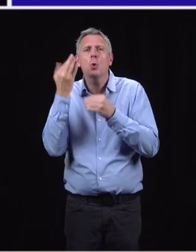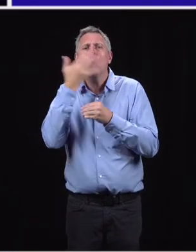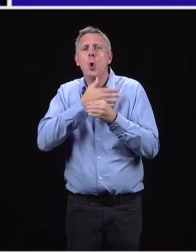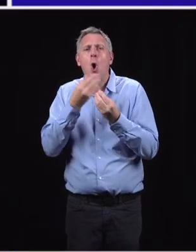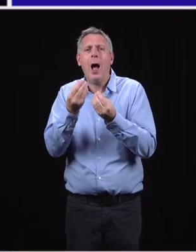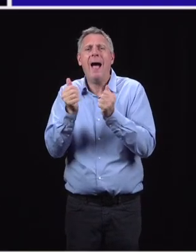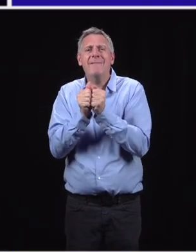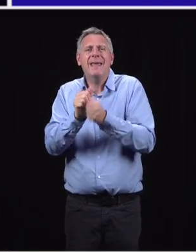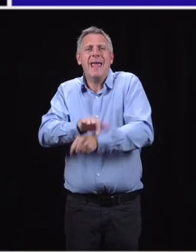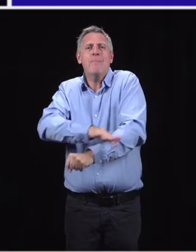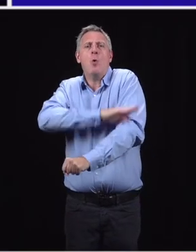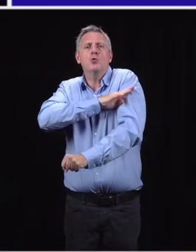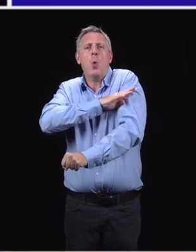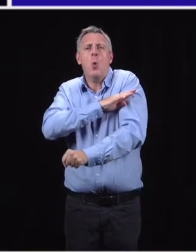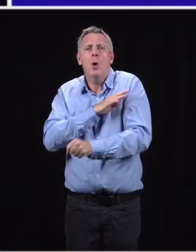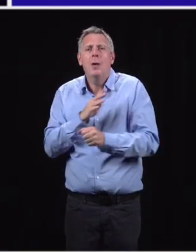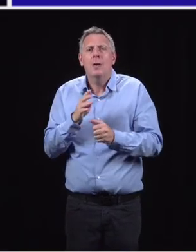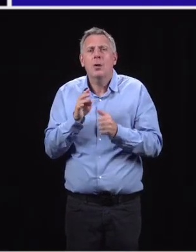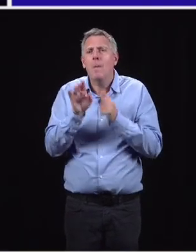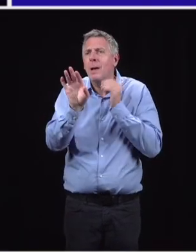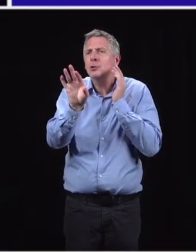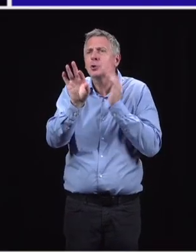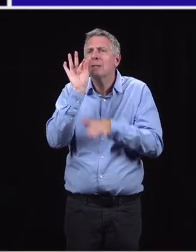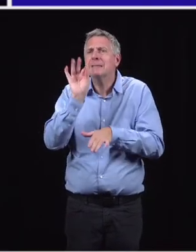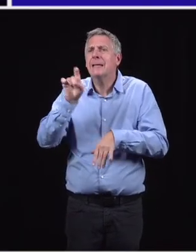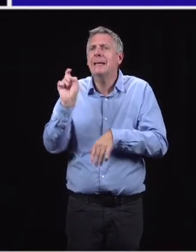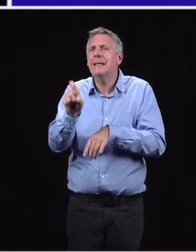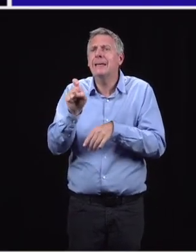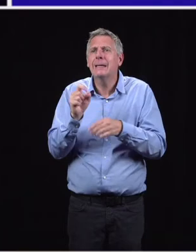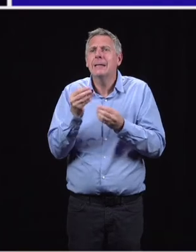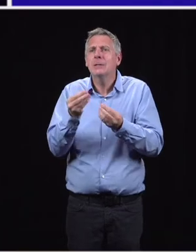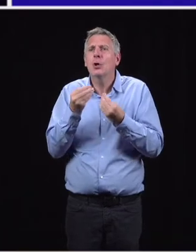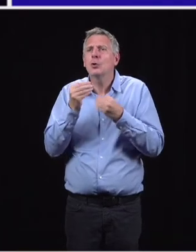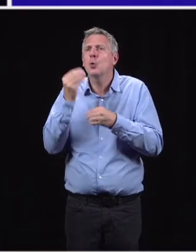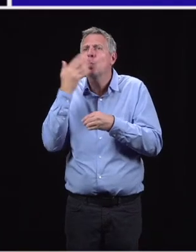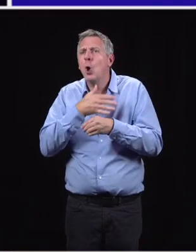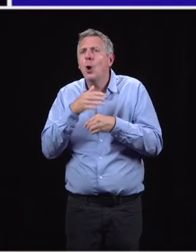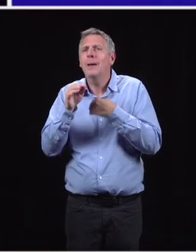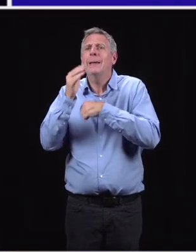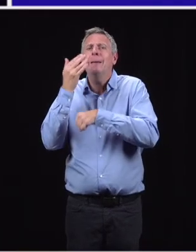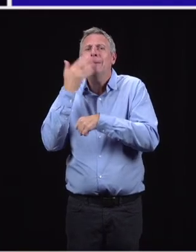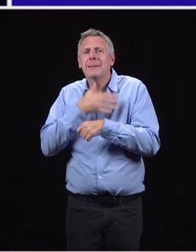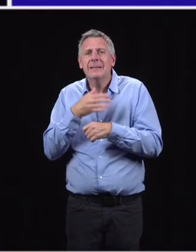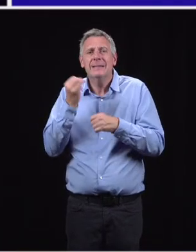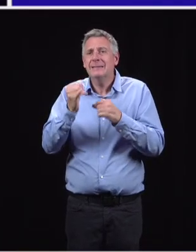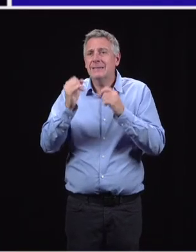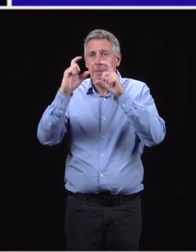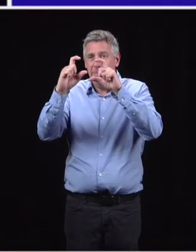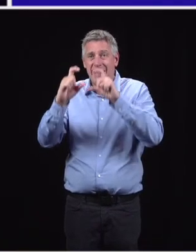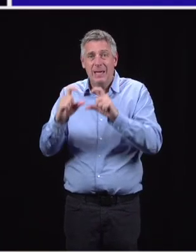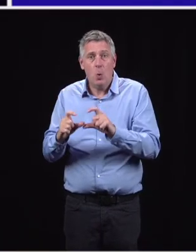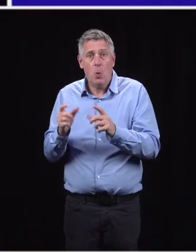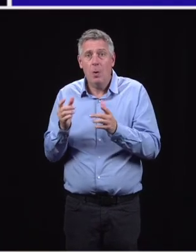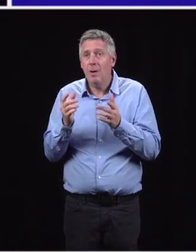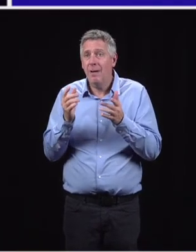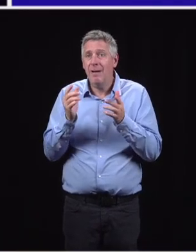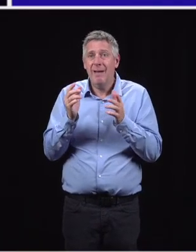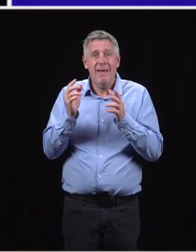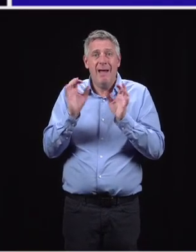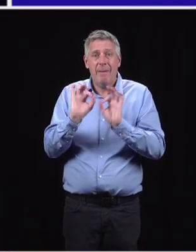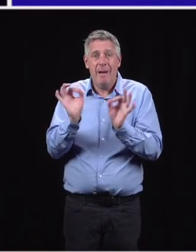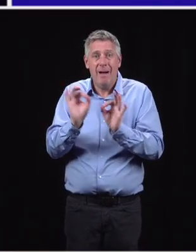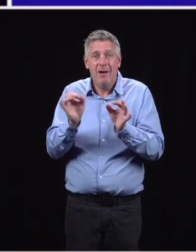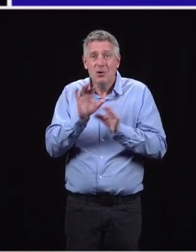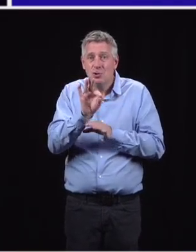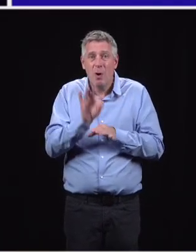émotion à au message qu'on allait sélectionner au choix qu'on allait faire et en fait sans se médaillon là les choix que je peux faire dans les jeunes ne fonctionnent pas